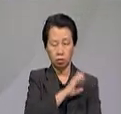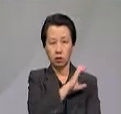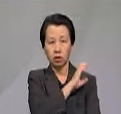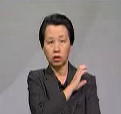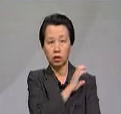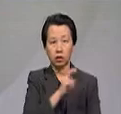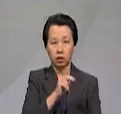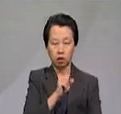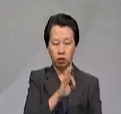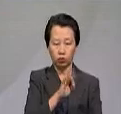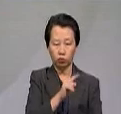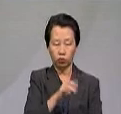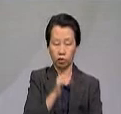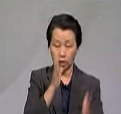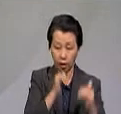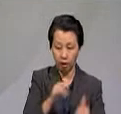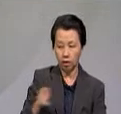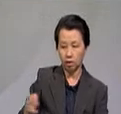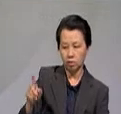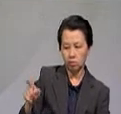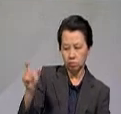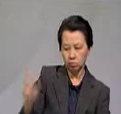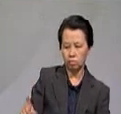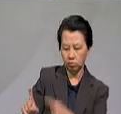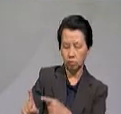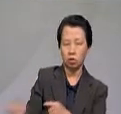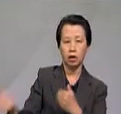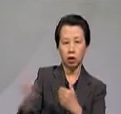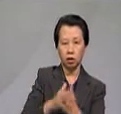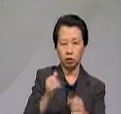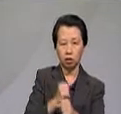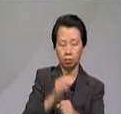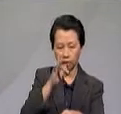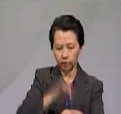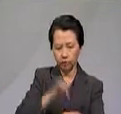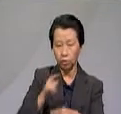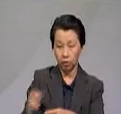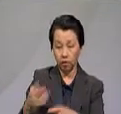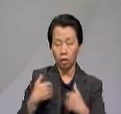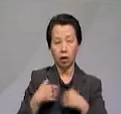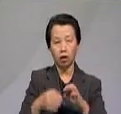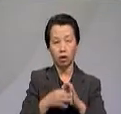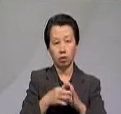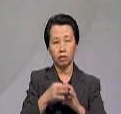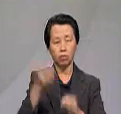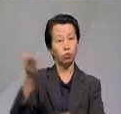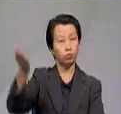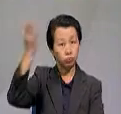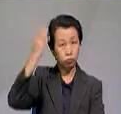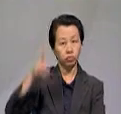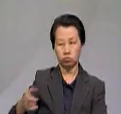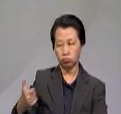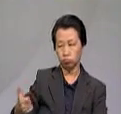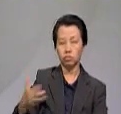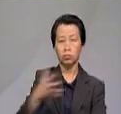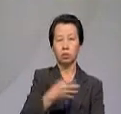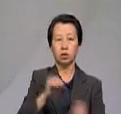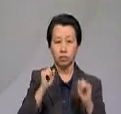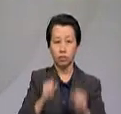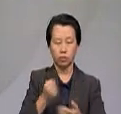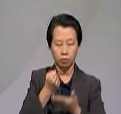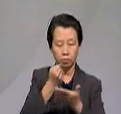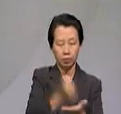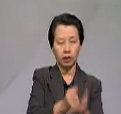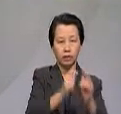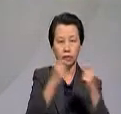nafuzi Zin berharap agar di savindren kembali mendapat sentuhan yang pernah dimilikinya pada satu ketika di samping